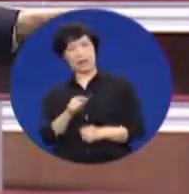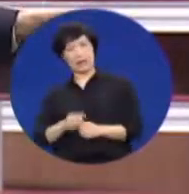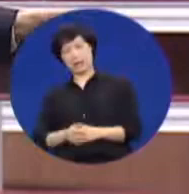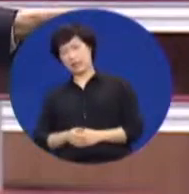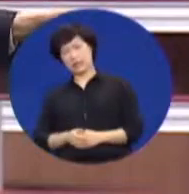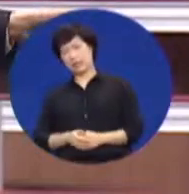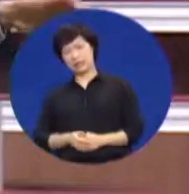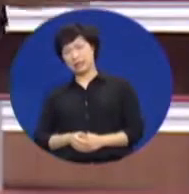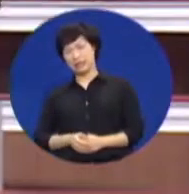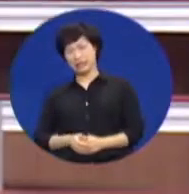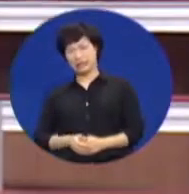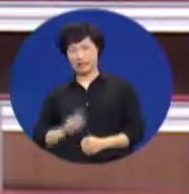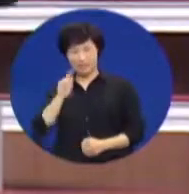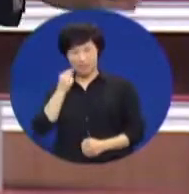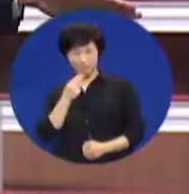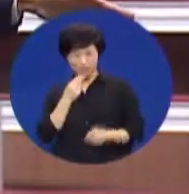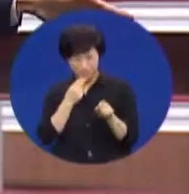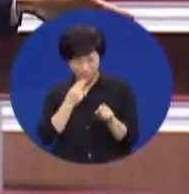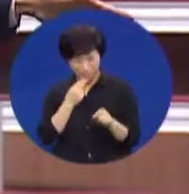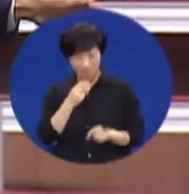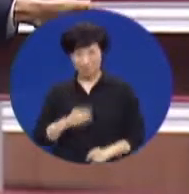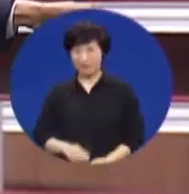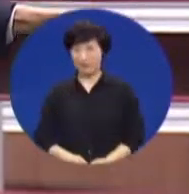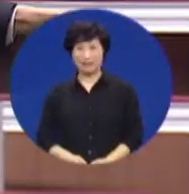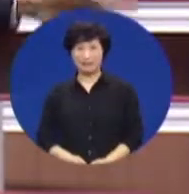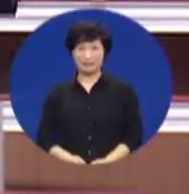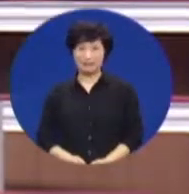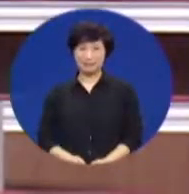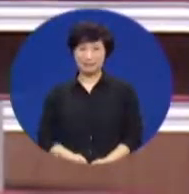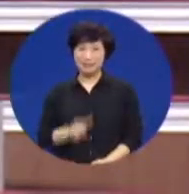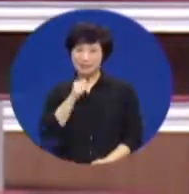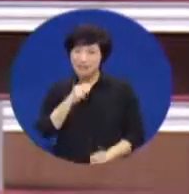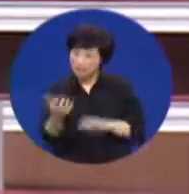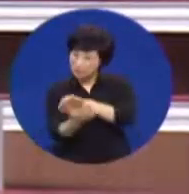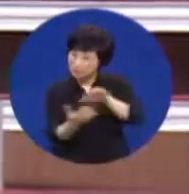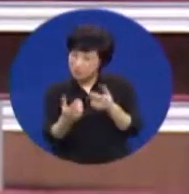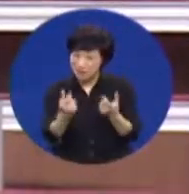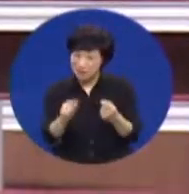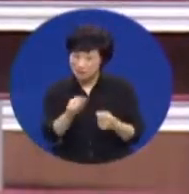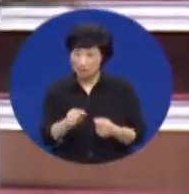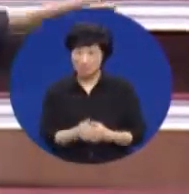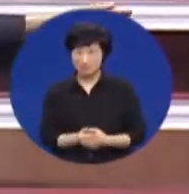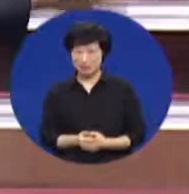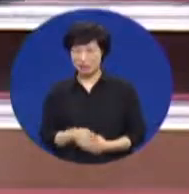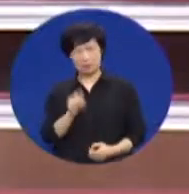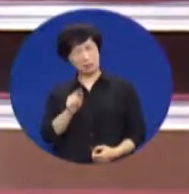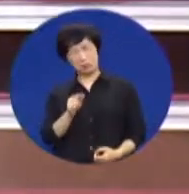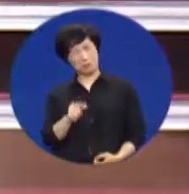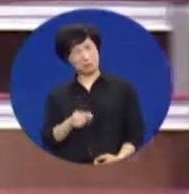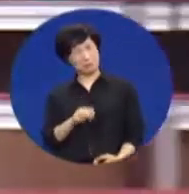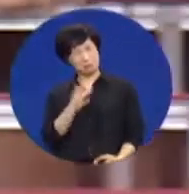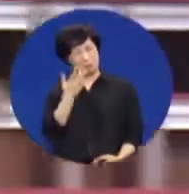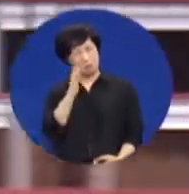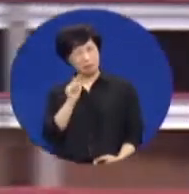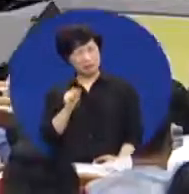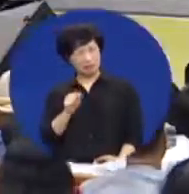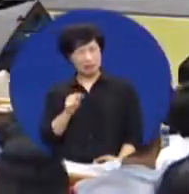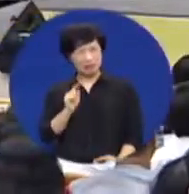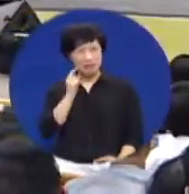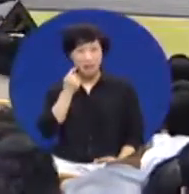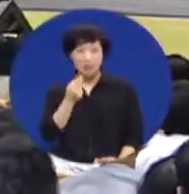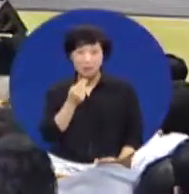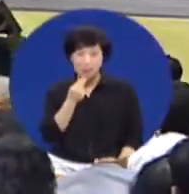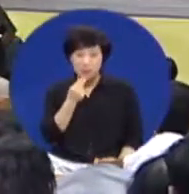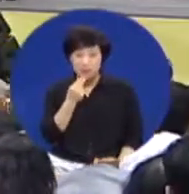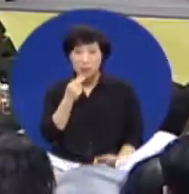거짓된지 이게 범죄 집단인지 이게 도대체 무슨 집단인지 모를 정도로 그러고